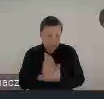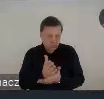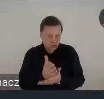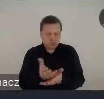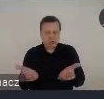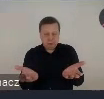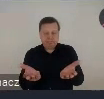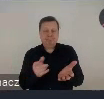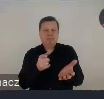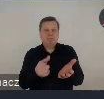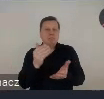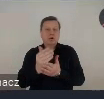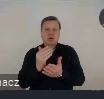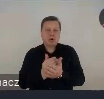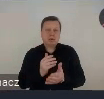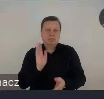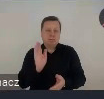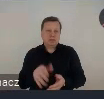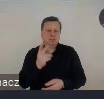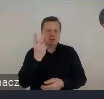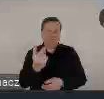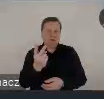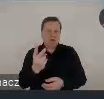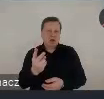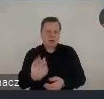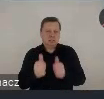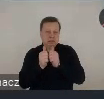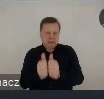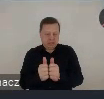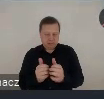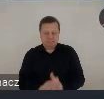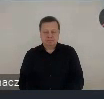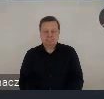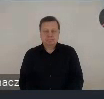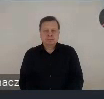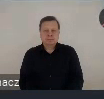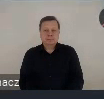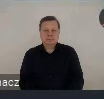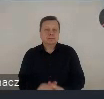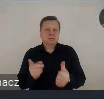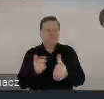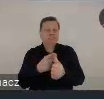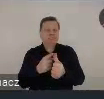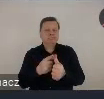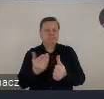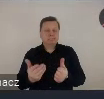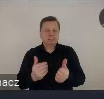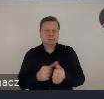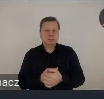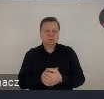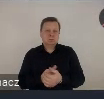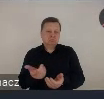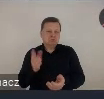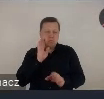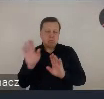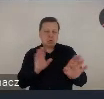razem program będzie podzielony na dwa zadania. Pierwsze zadanie będzie dosyć